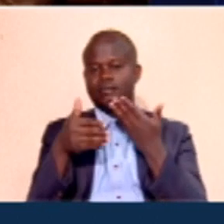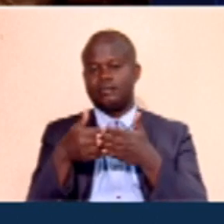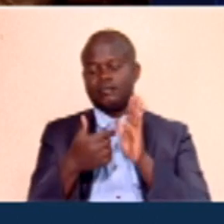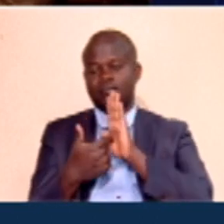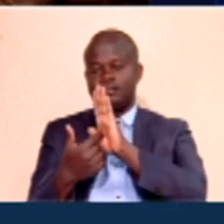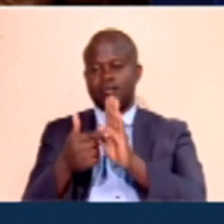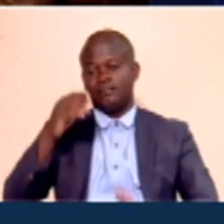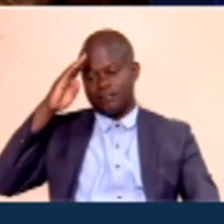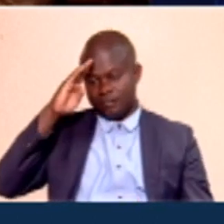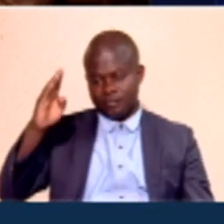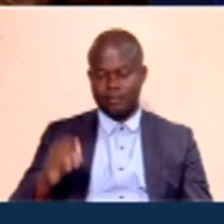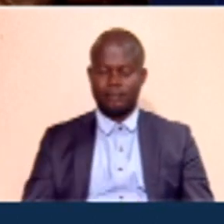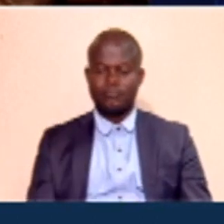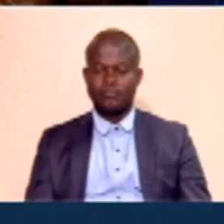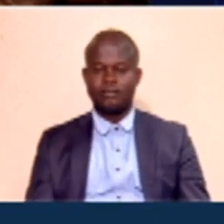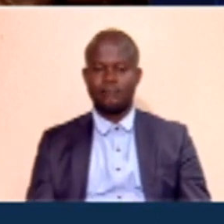yiswe Isariyuti?